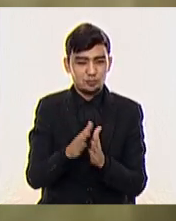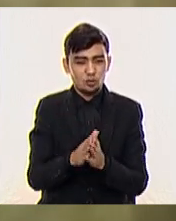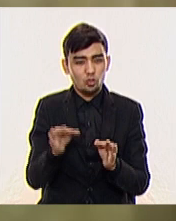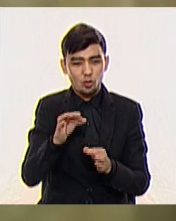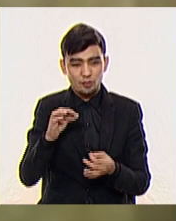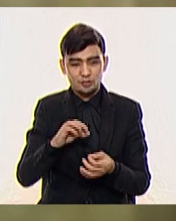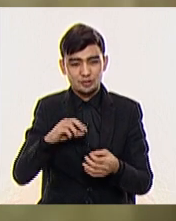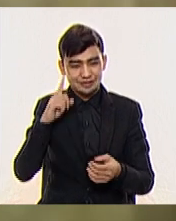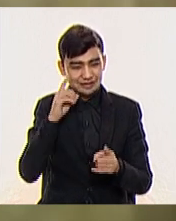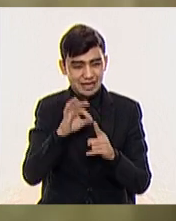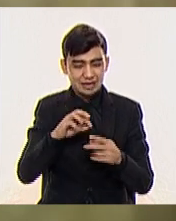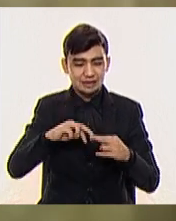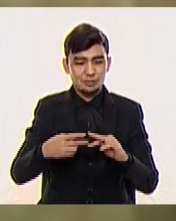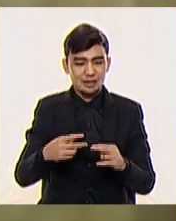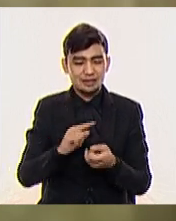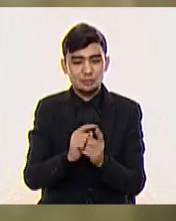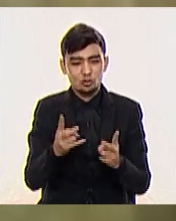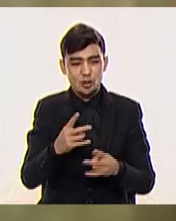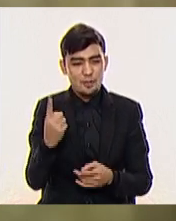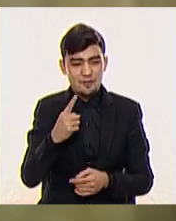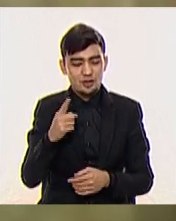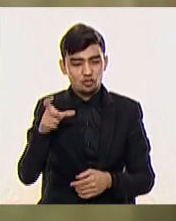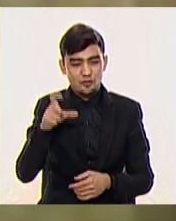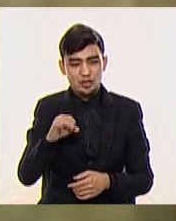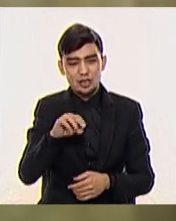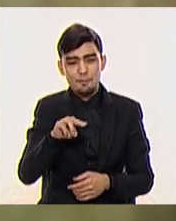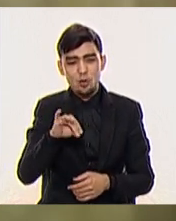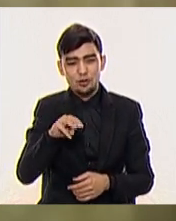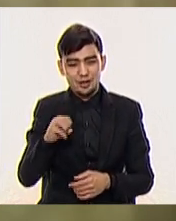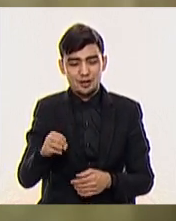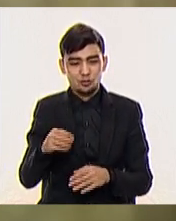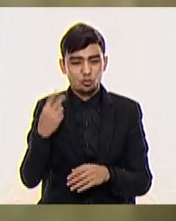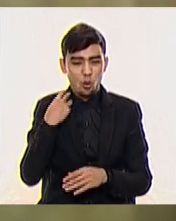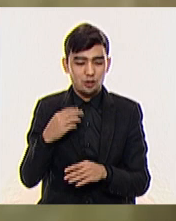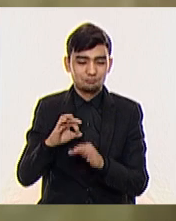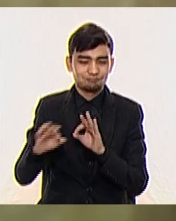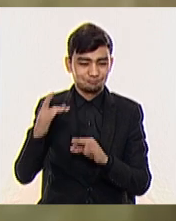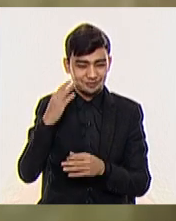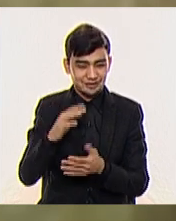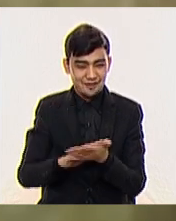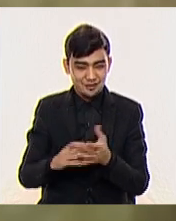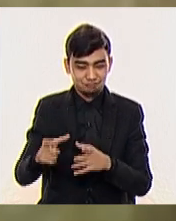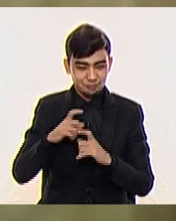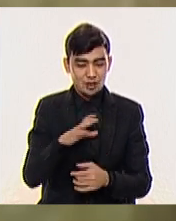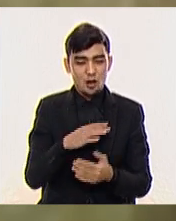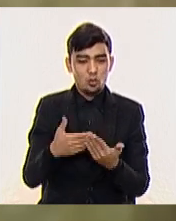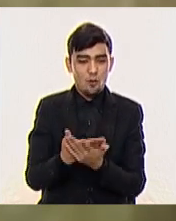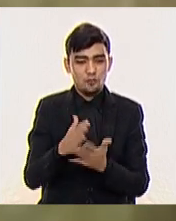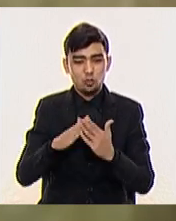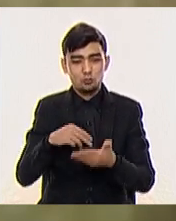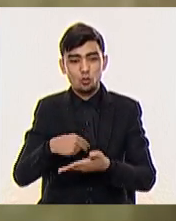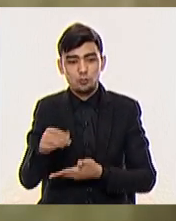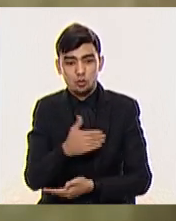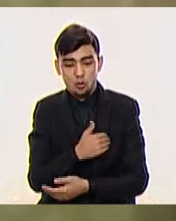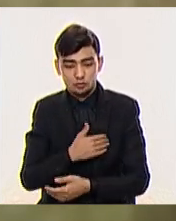мақсатын өзгертуге мүмкіндік беру. Яғни алғашқыда азамат ипотекалық қарызды жабуға өтінім берсе, кейін ойлана келе жаңа үй сатып алғысы